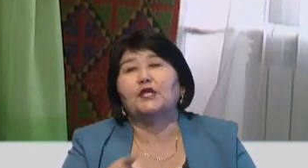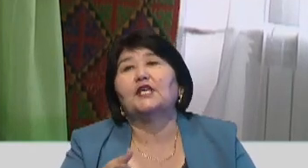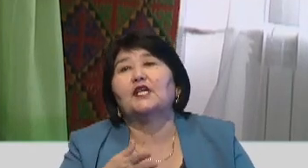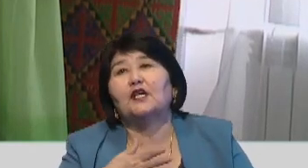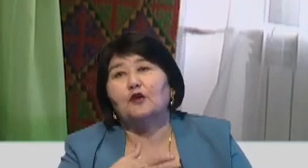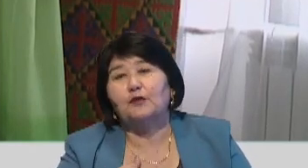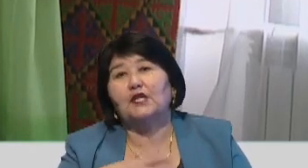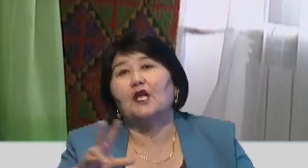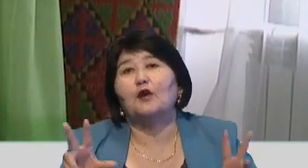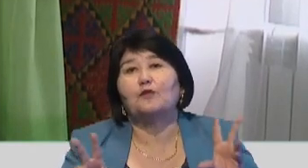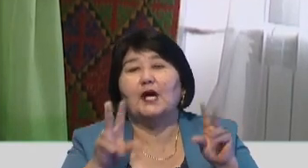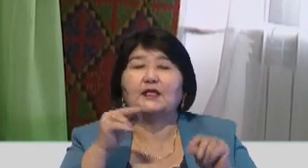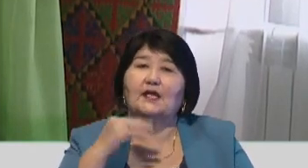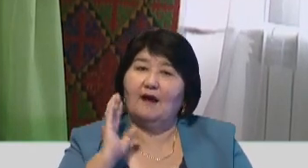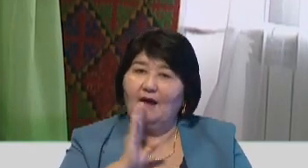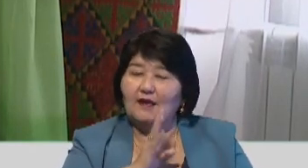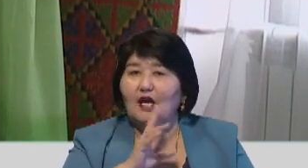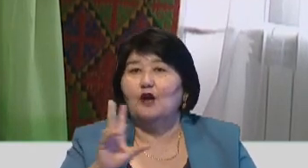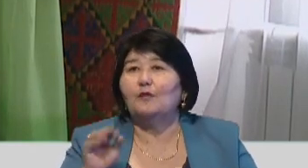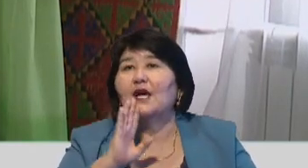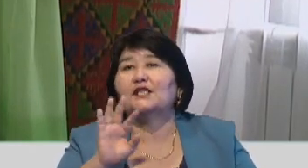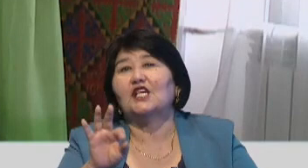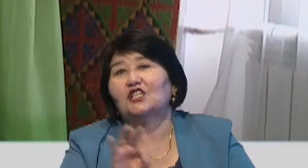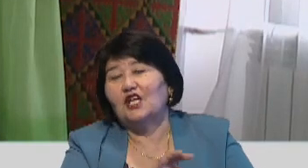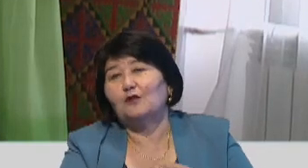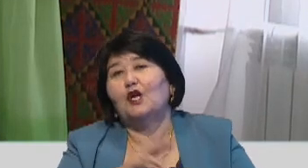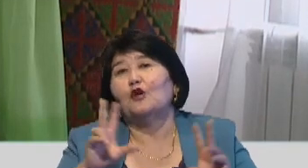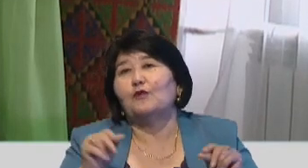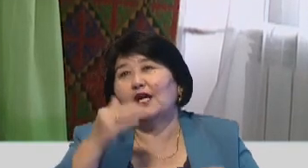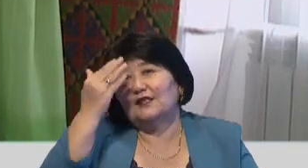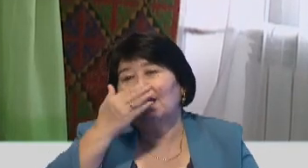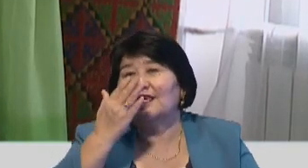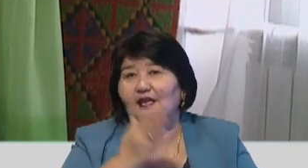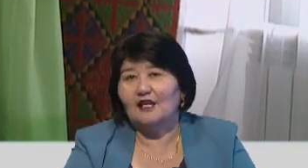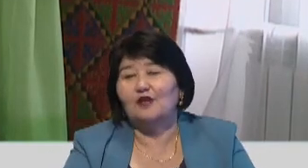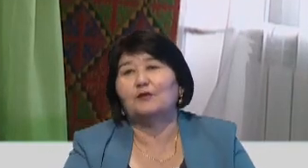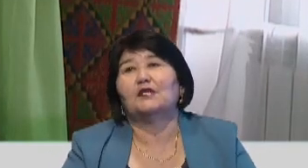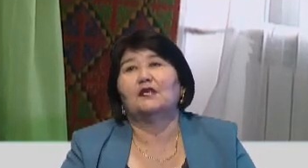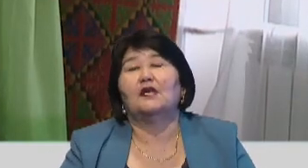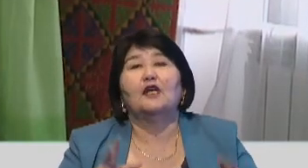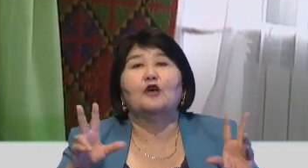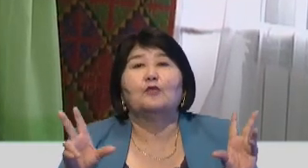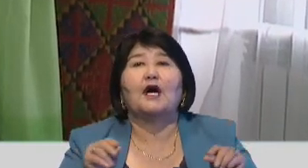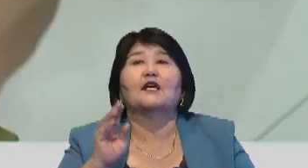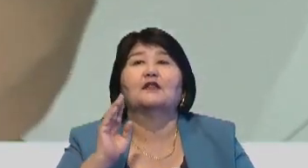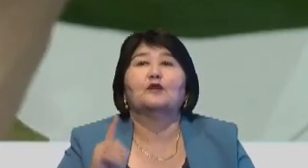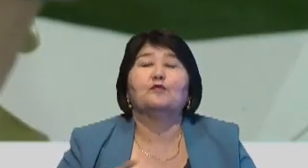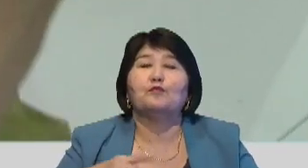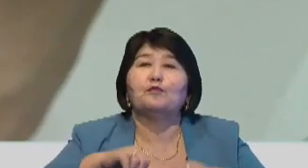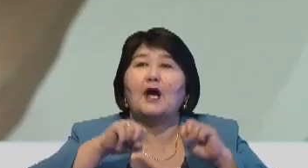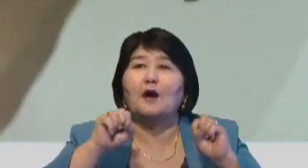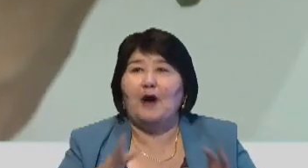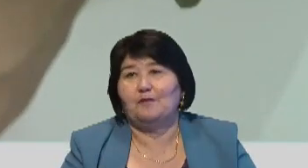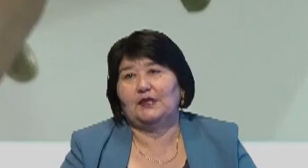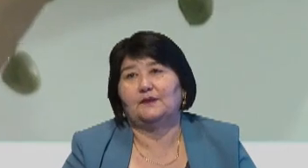мен бақытты анамын, бақытты жармын, бақытты келінмін, бақытты